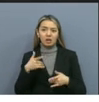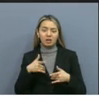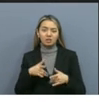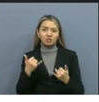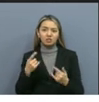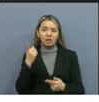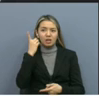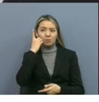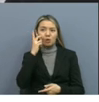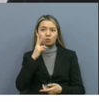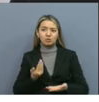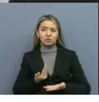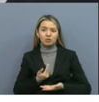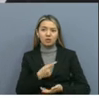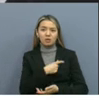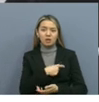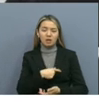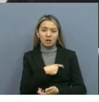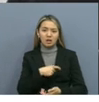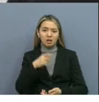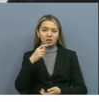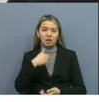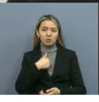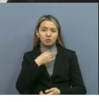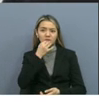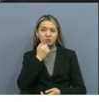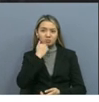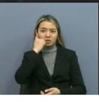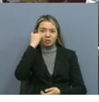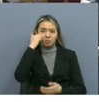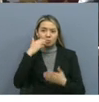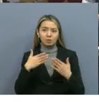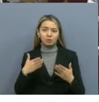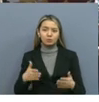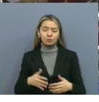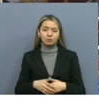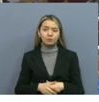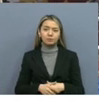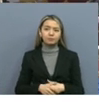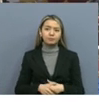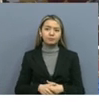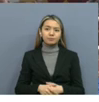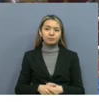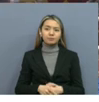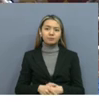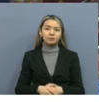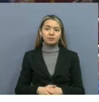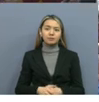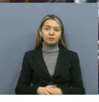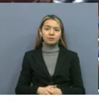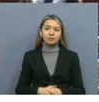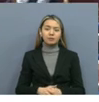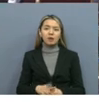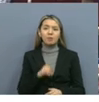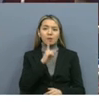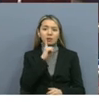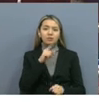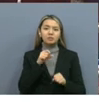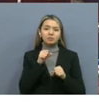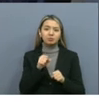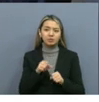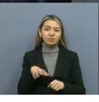Германияда тұратын бапкерім Александр Мелешкоға алғысым шексіз. Мереке Жүсіповтың жүлдесі үшін өтіп жатқан жасөспірім